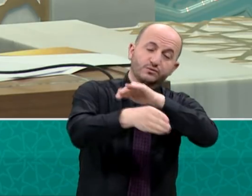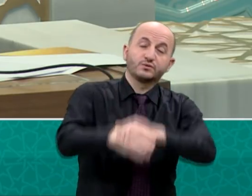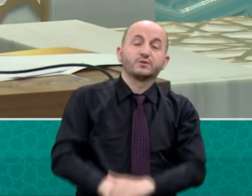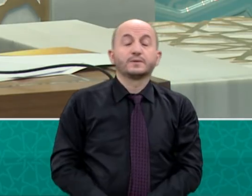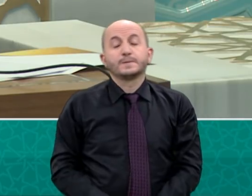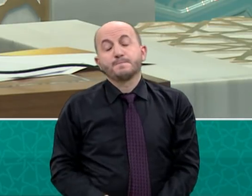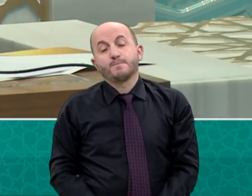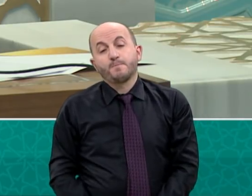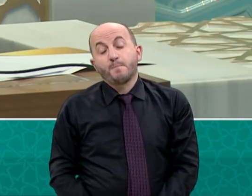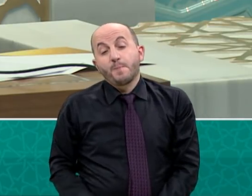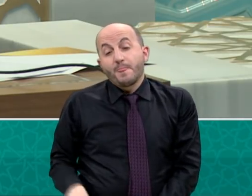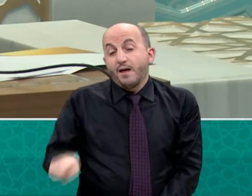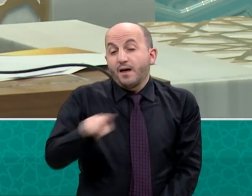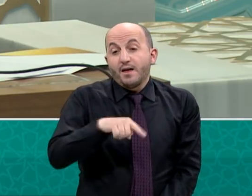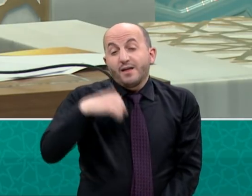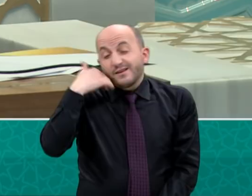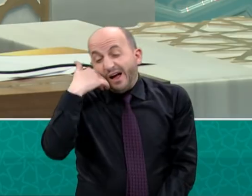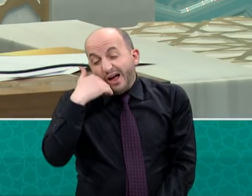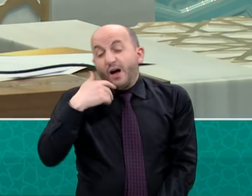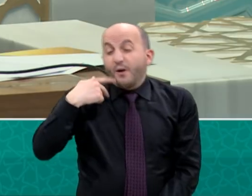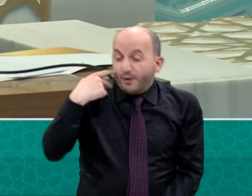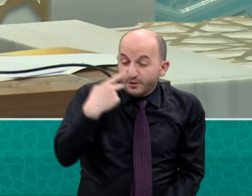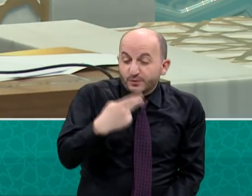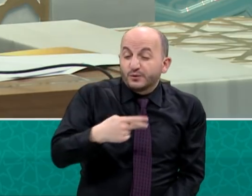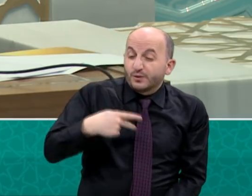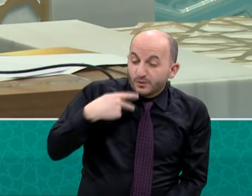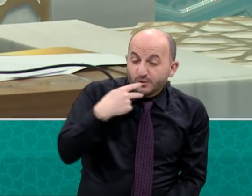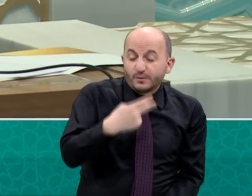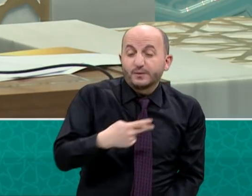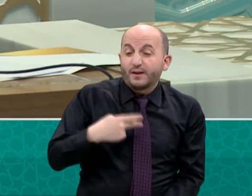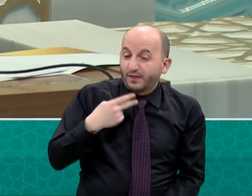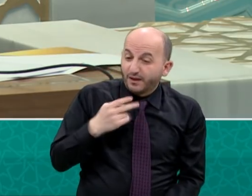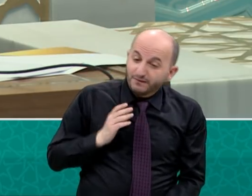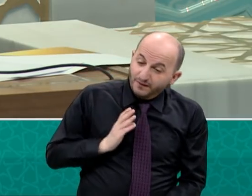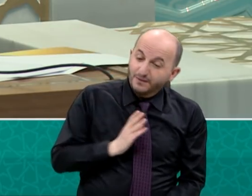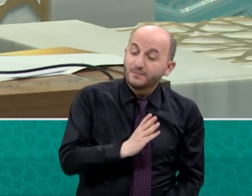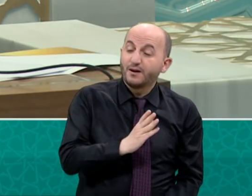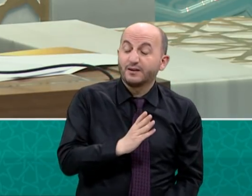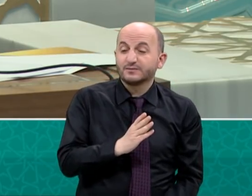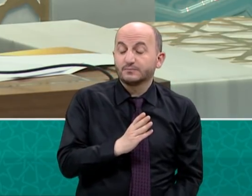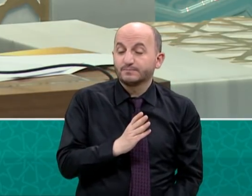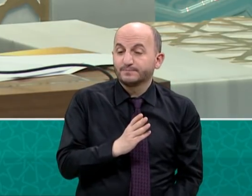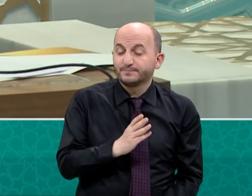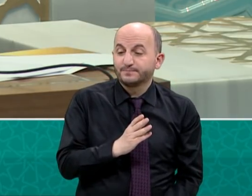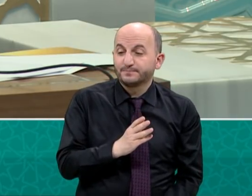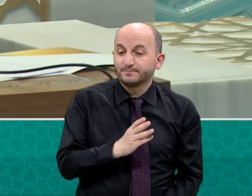Ve siz yalan söyledikçe ve yalancılık üzerinde hararetle